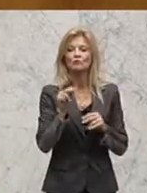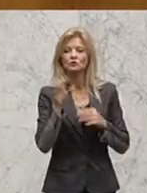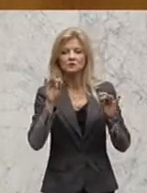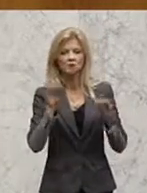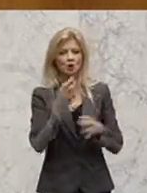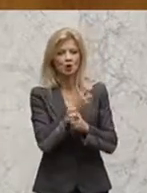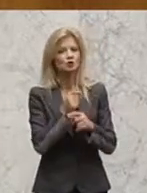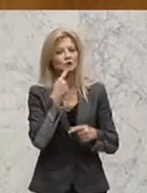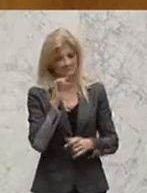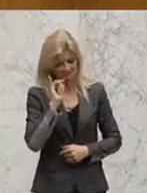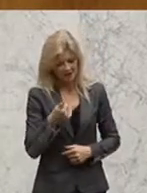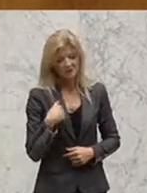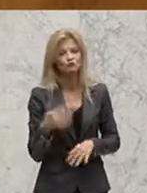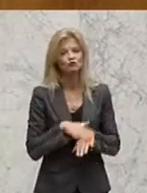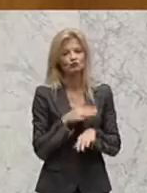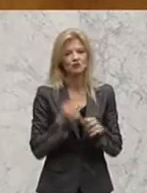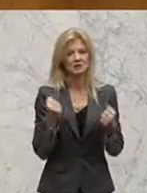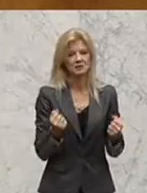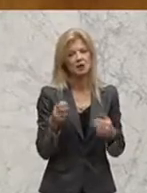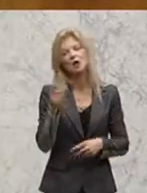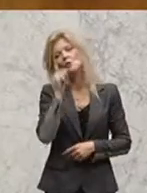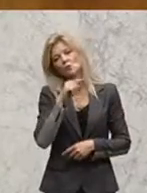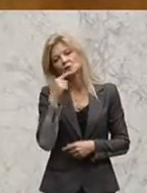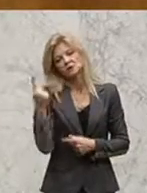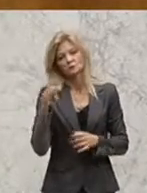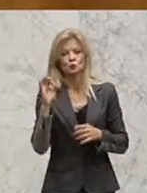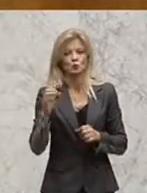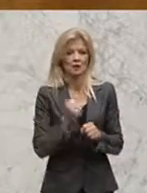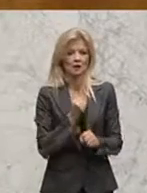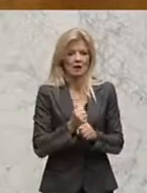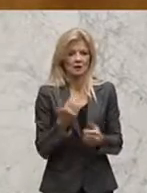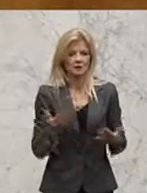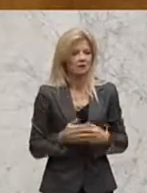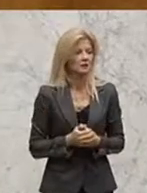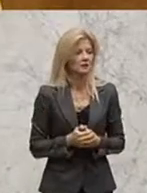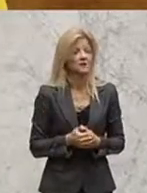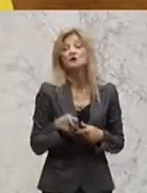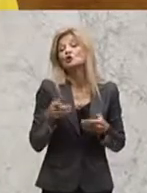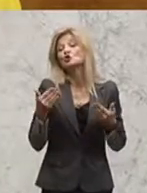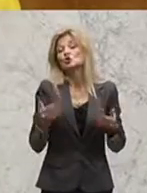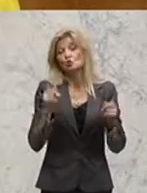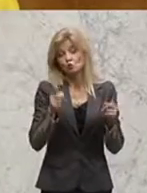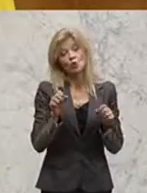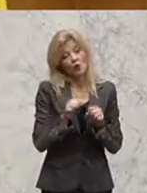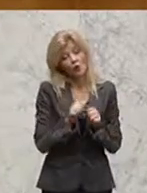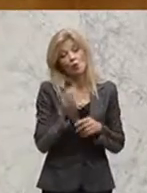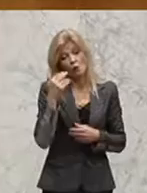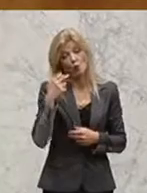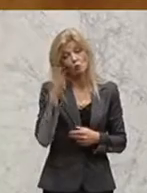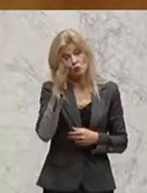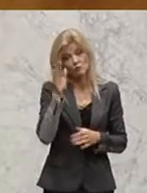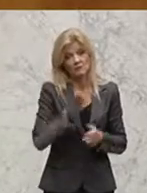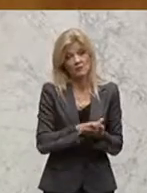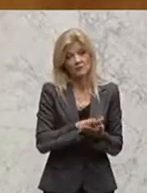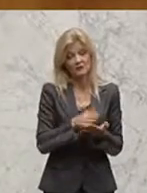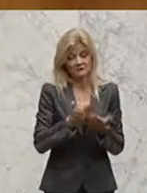fühlen sich sicher, die Polizei leistet hier gute Arbeit. Und das soll auch weiterhin so bleiben. Daher ist es auch unsere